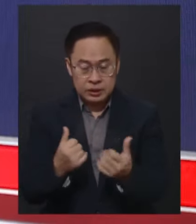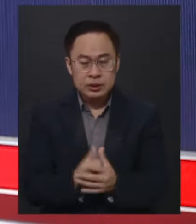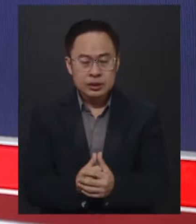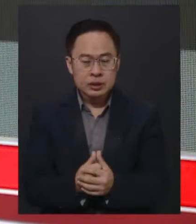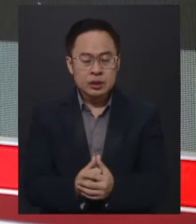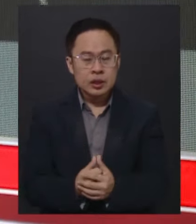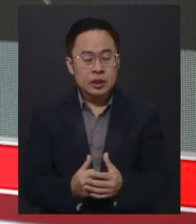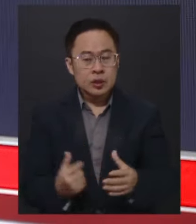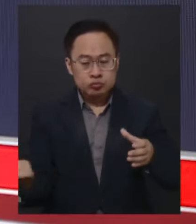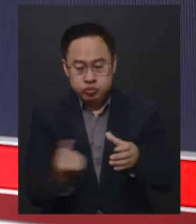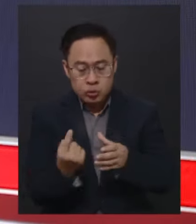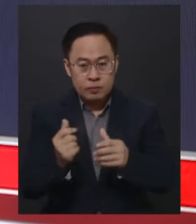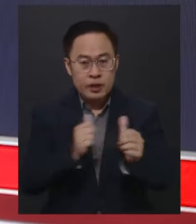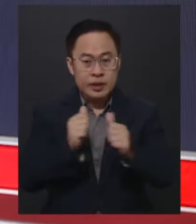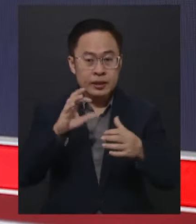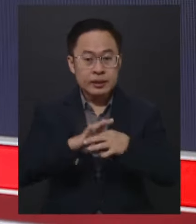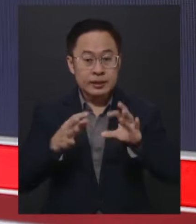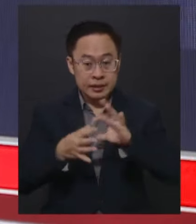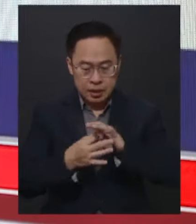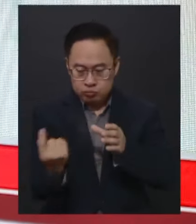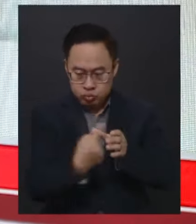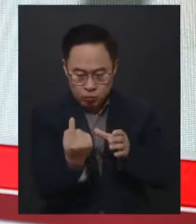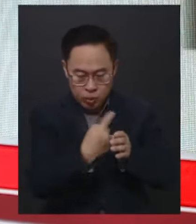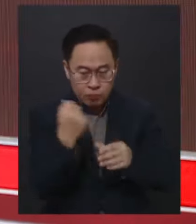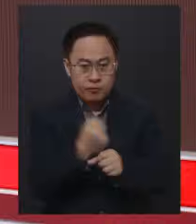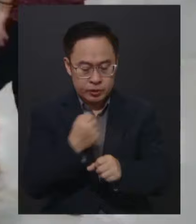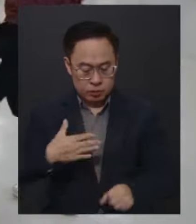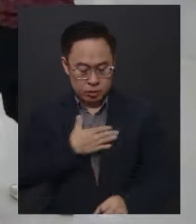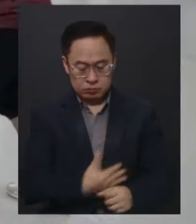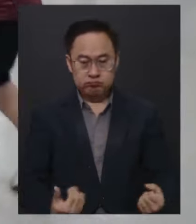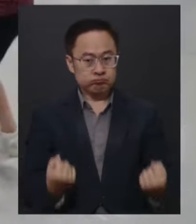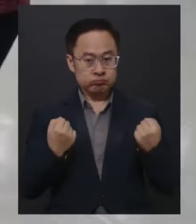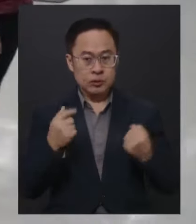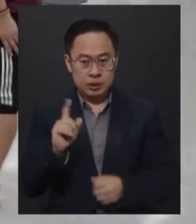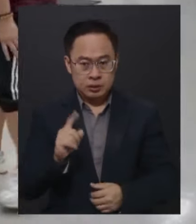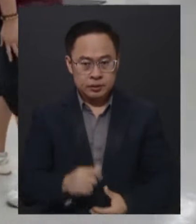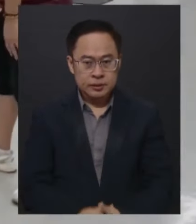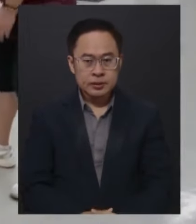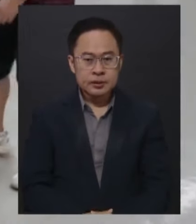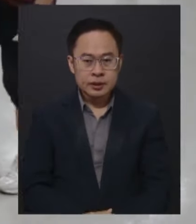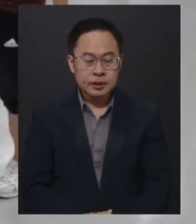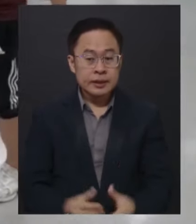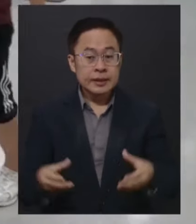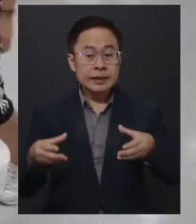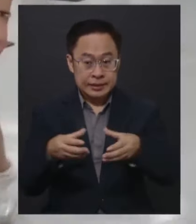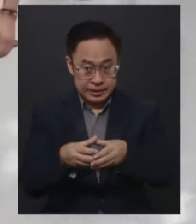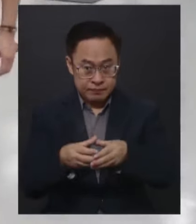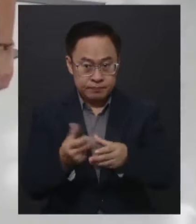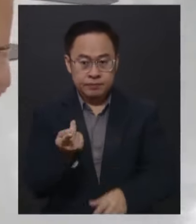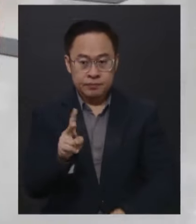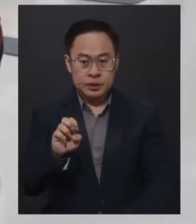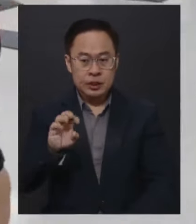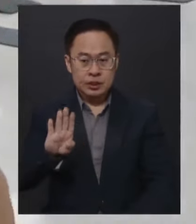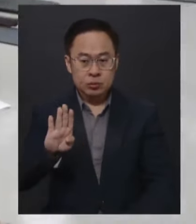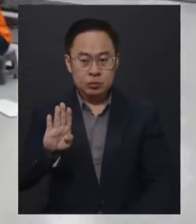สมรภาพร่างกายครั้งที่ 2นะครับที่การกีฬาแห่งประเทศไทยครับทันักกีฬาคิสปอร์ทีม